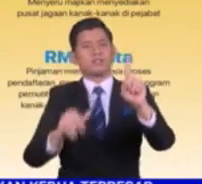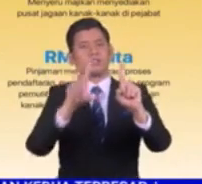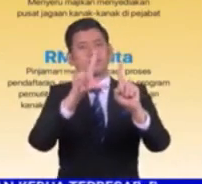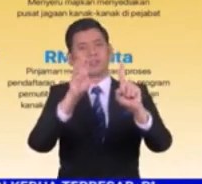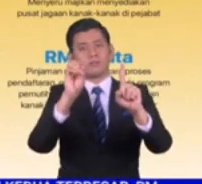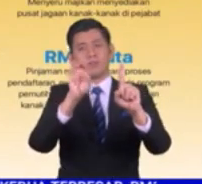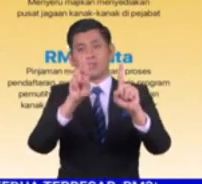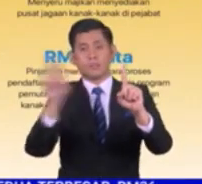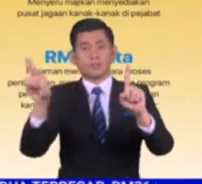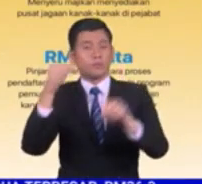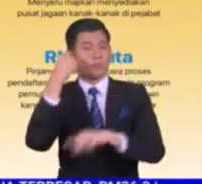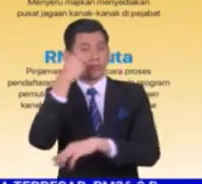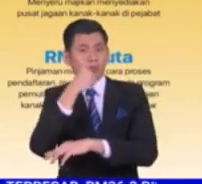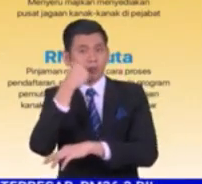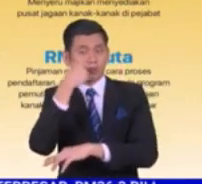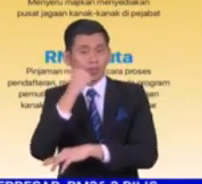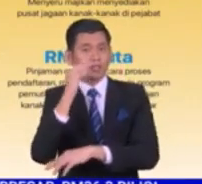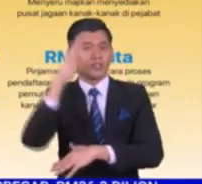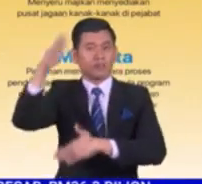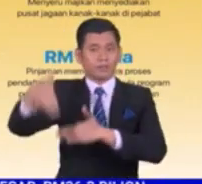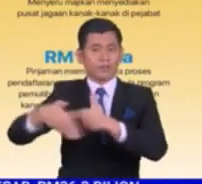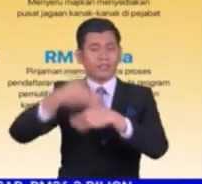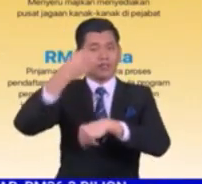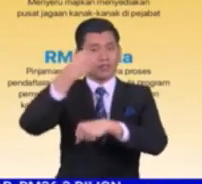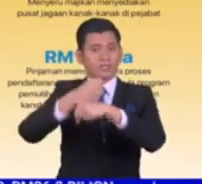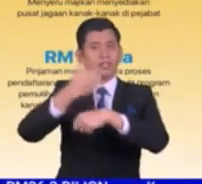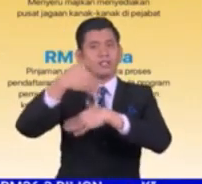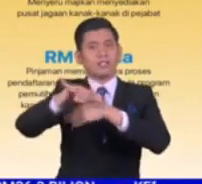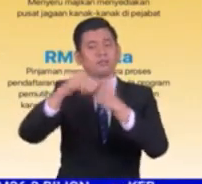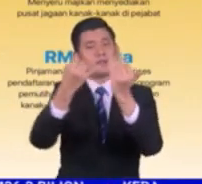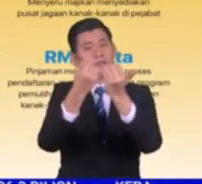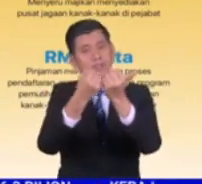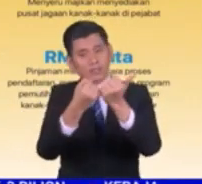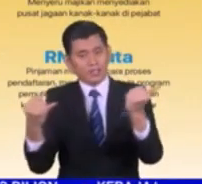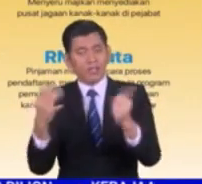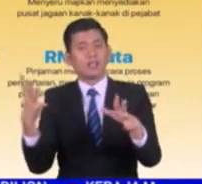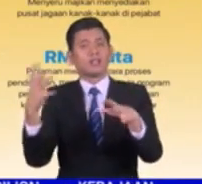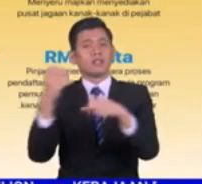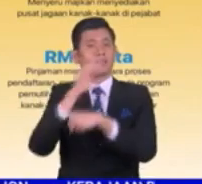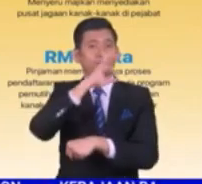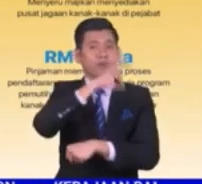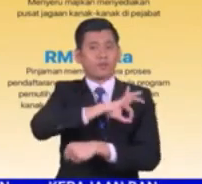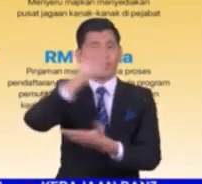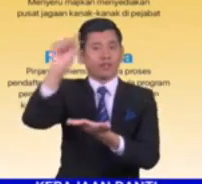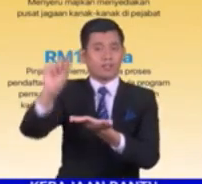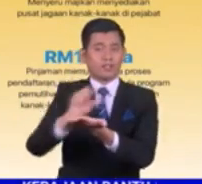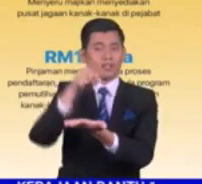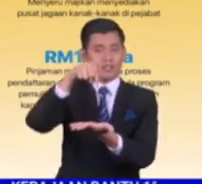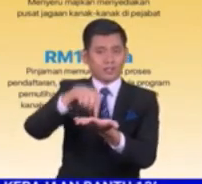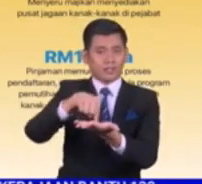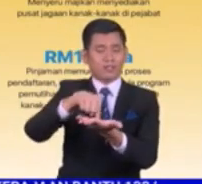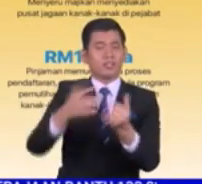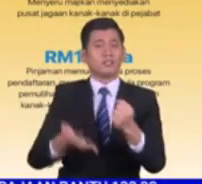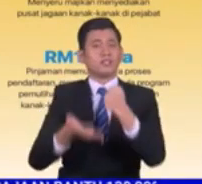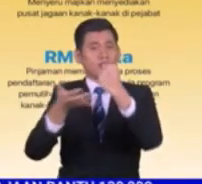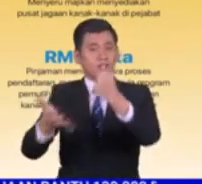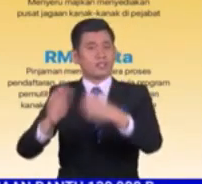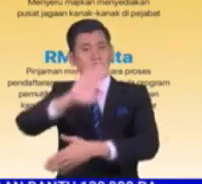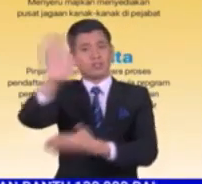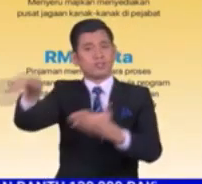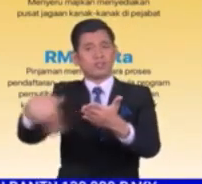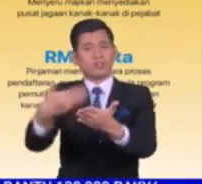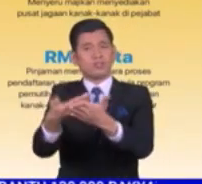130,000 wanita yang kembali bekerja selepas bersalin akan mendapat manfaat daripada geran ini melibatkan dana keseluruhannya